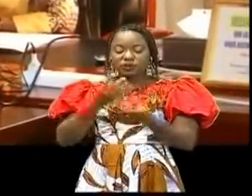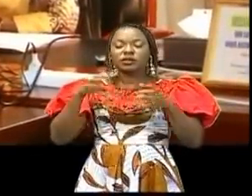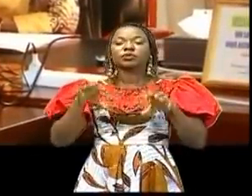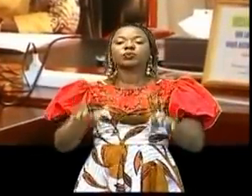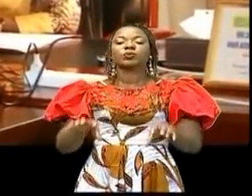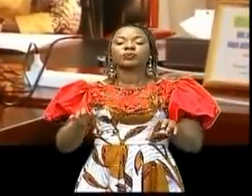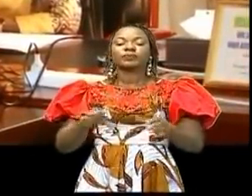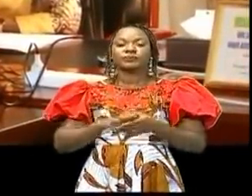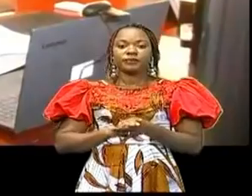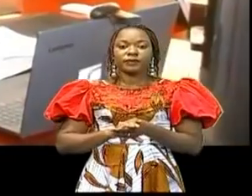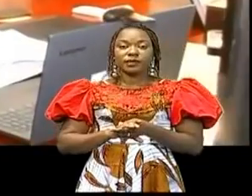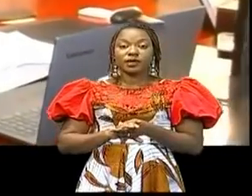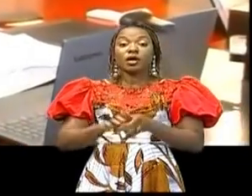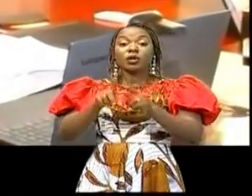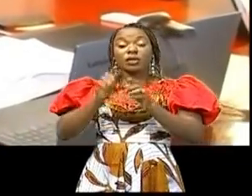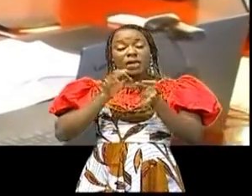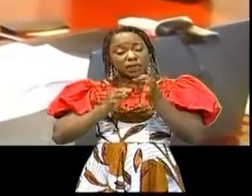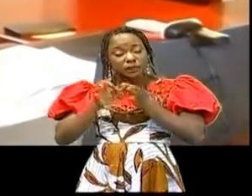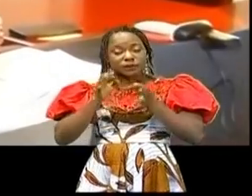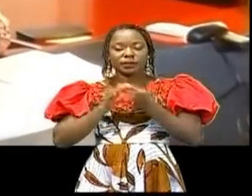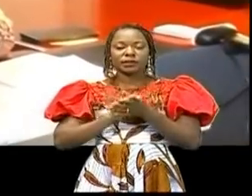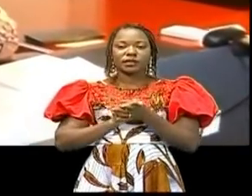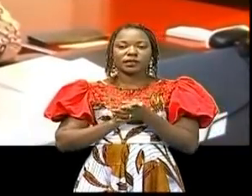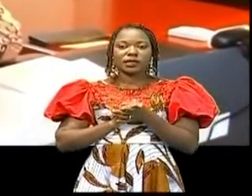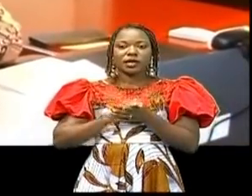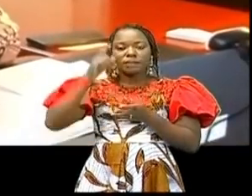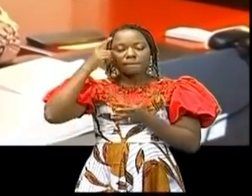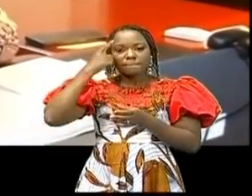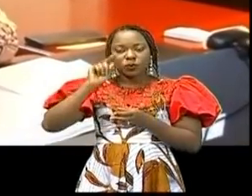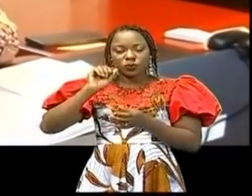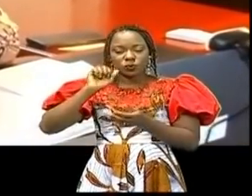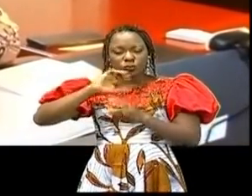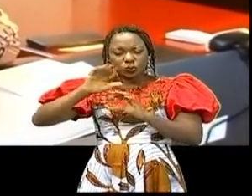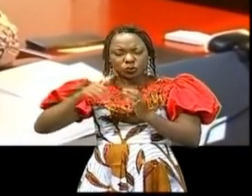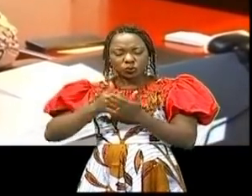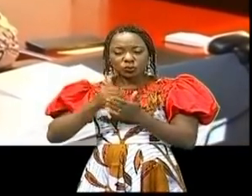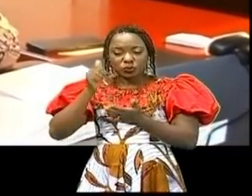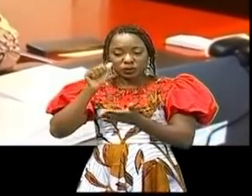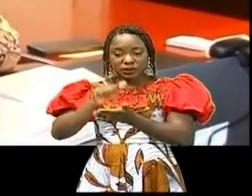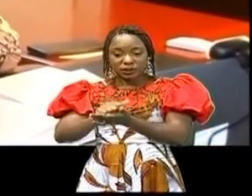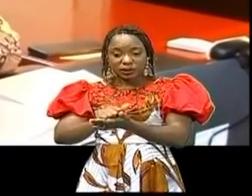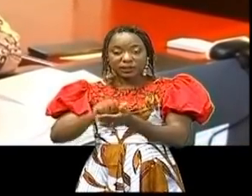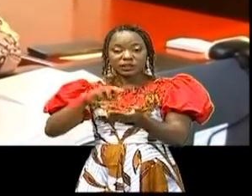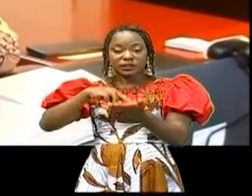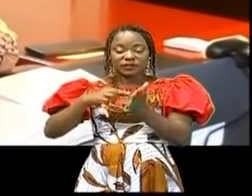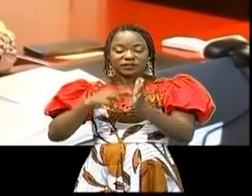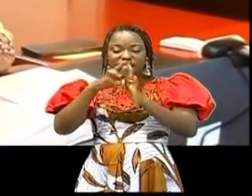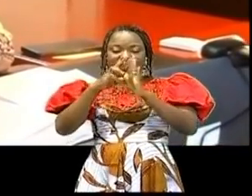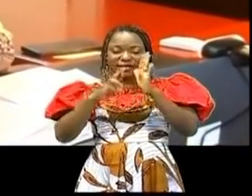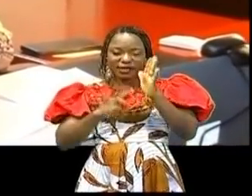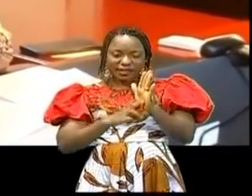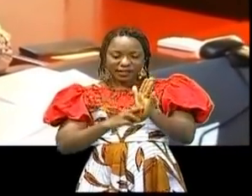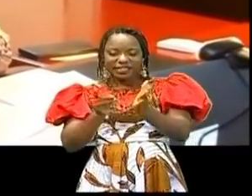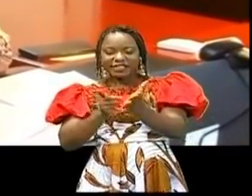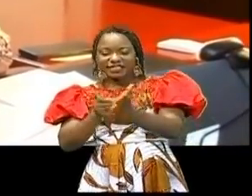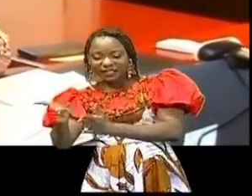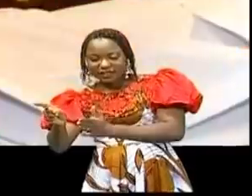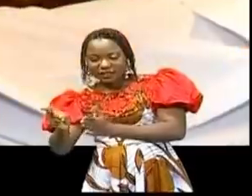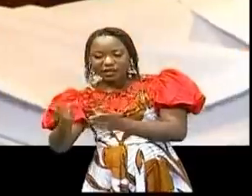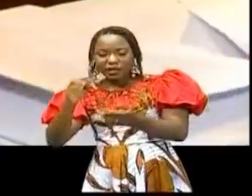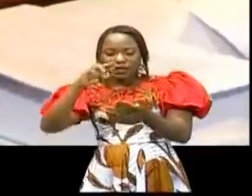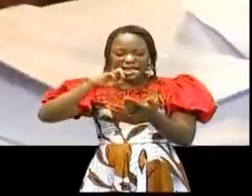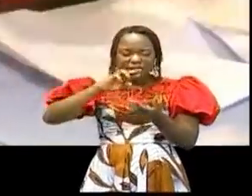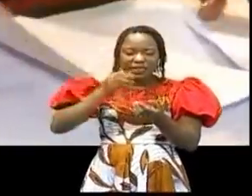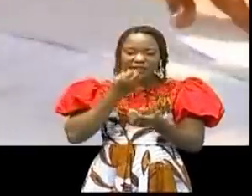Congo. Il a précisé que ces cadres normatifs est un ensemble des règles, des directives, des